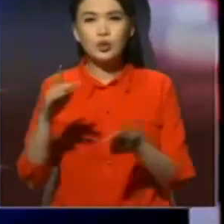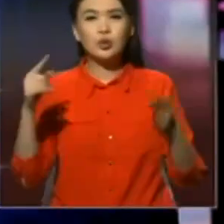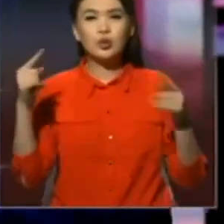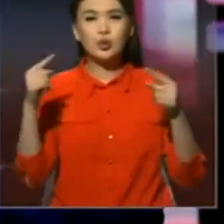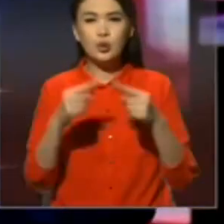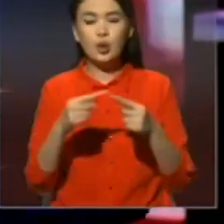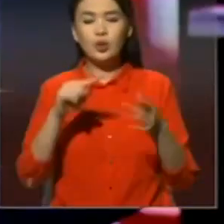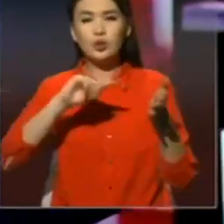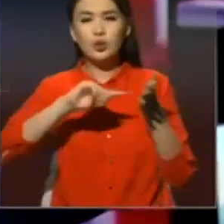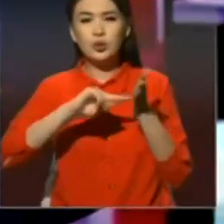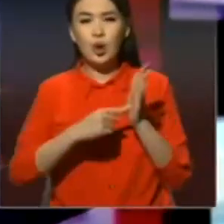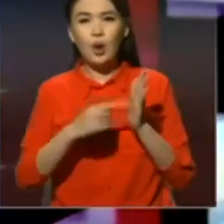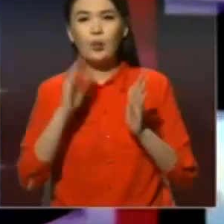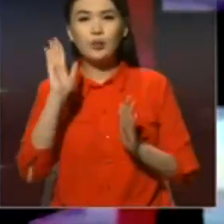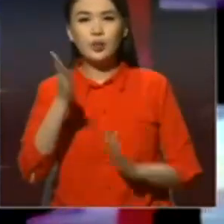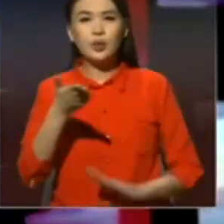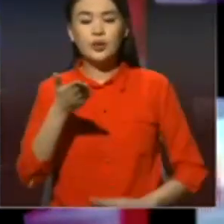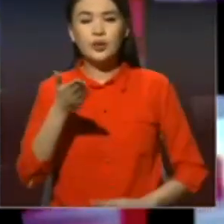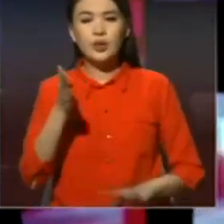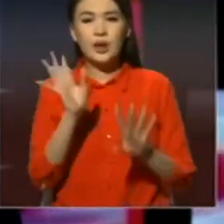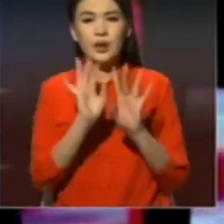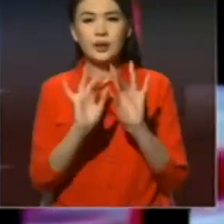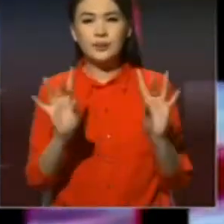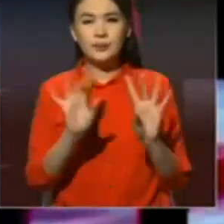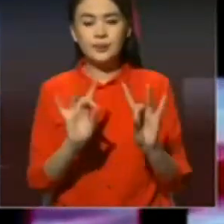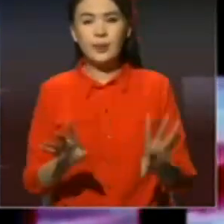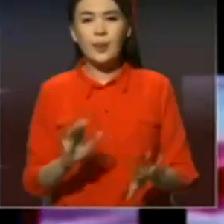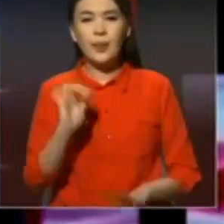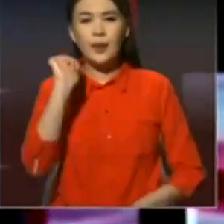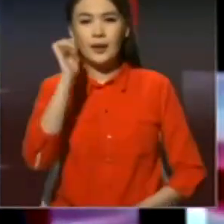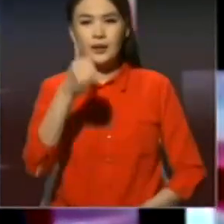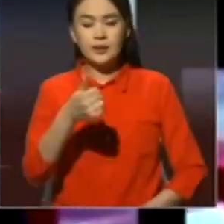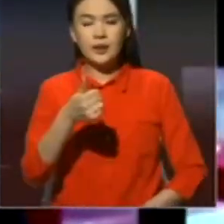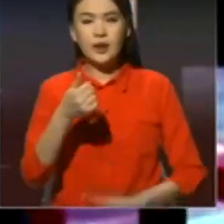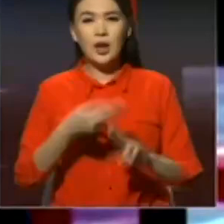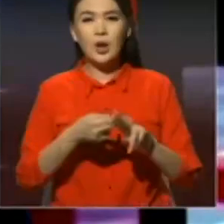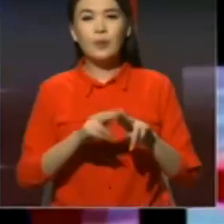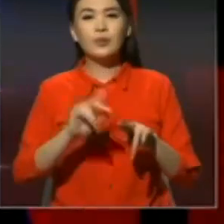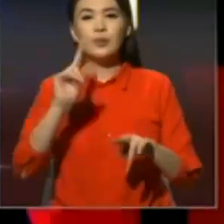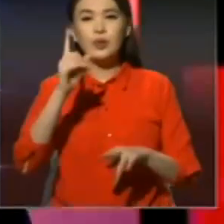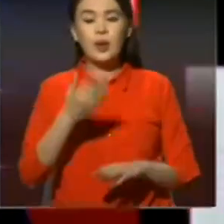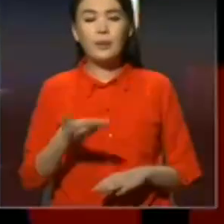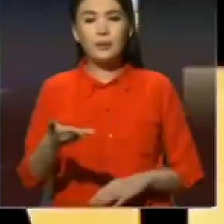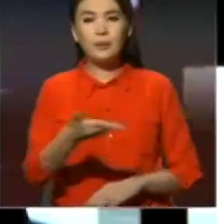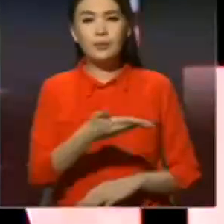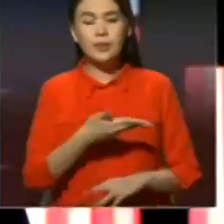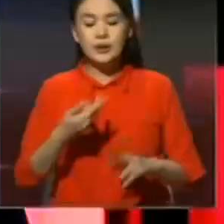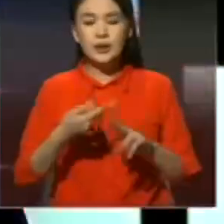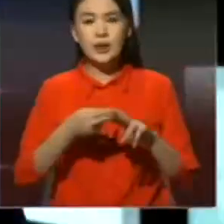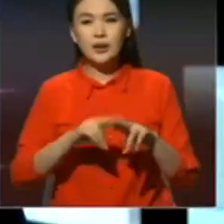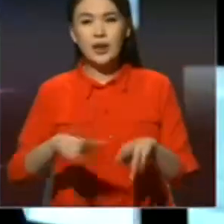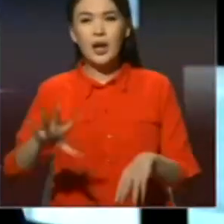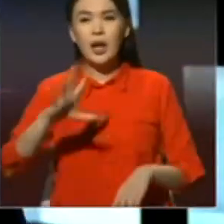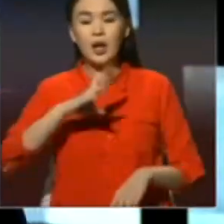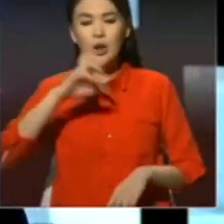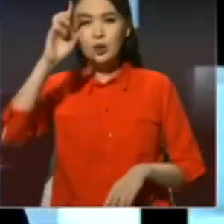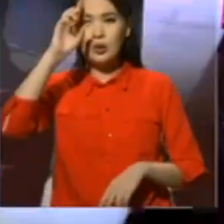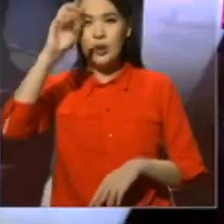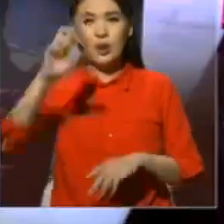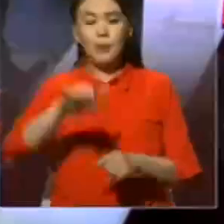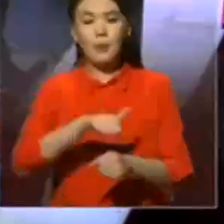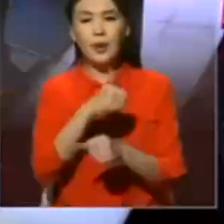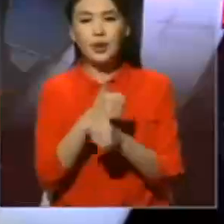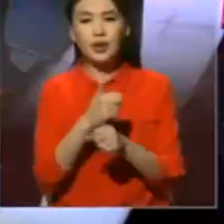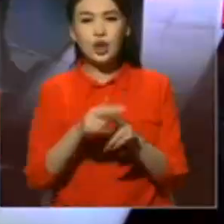ертең естиміз деп есептеймін. Қорытындысын. Айтылады. Енді ертең айтылады. Өйткені біз бүгін міне мемлекет басшысы